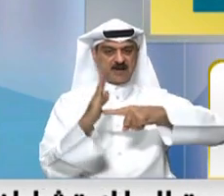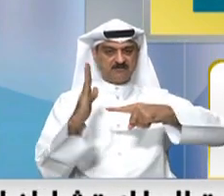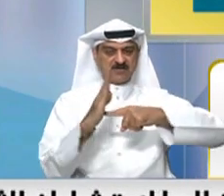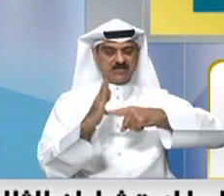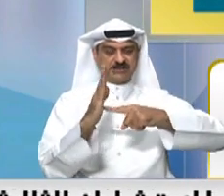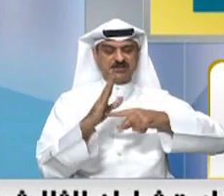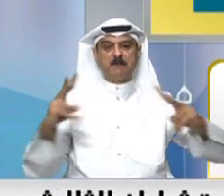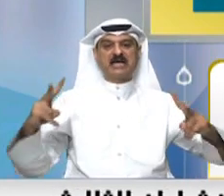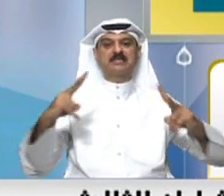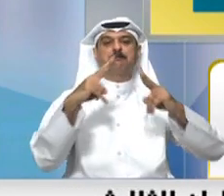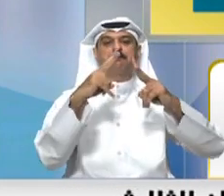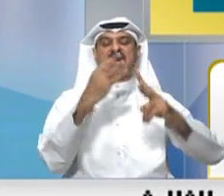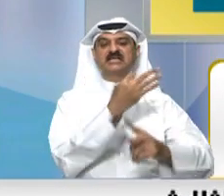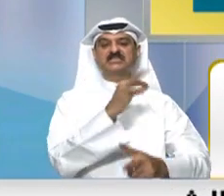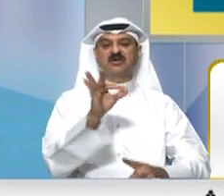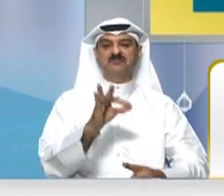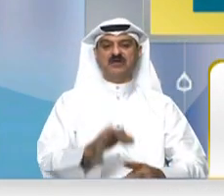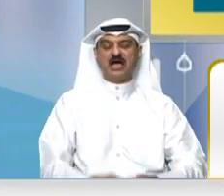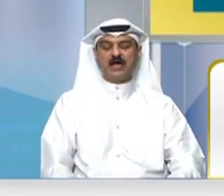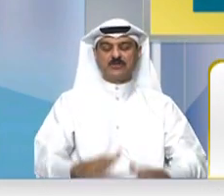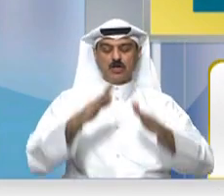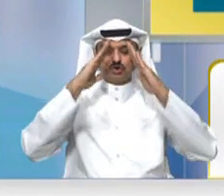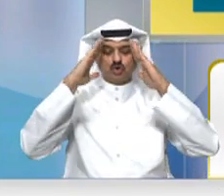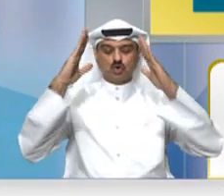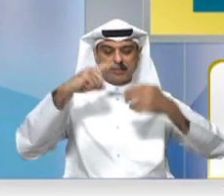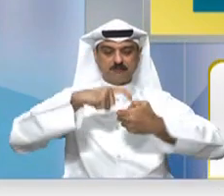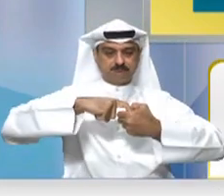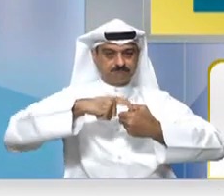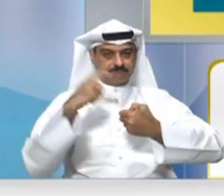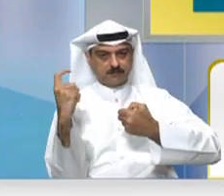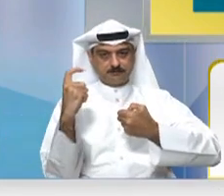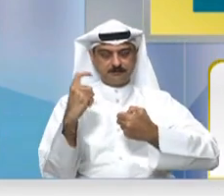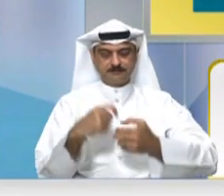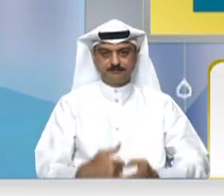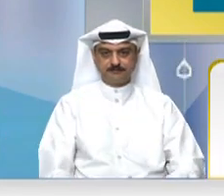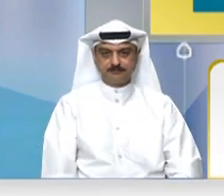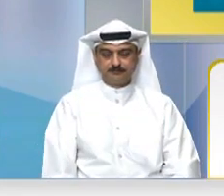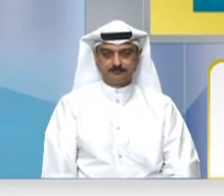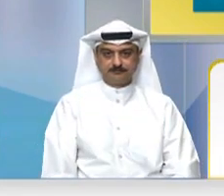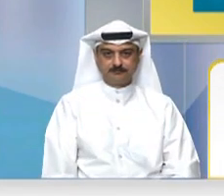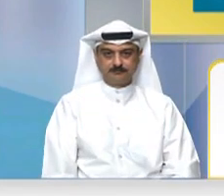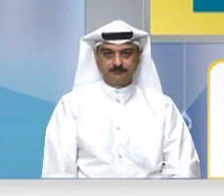السياسي في مركز جنيف أستاذ ناصر زهير، شكرا جزيلا لك.